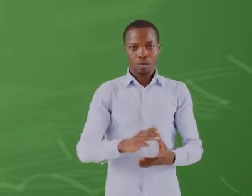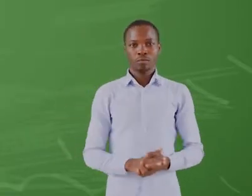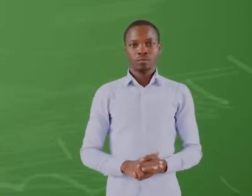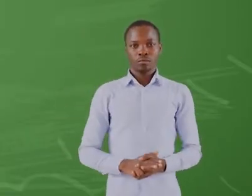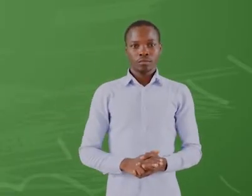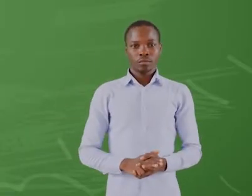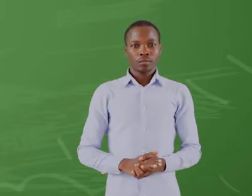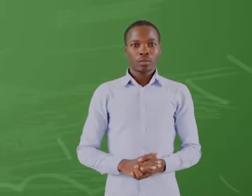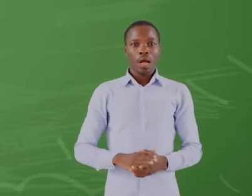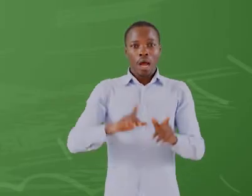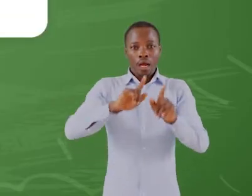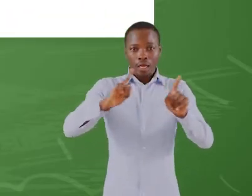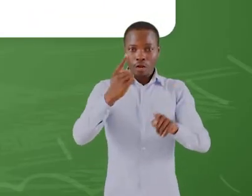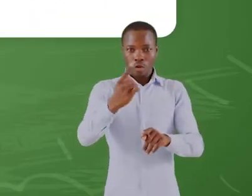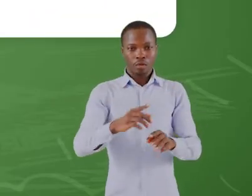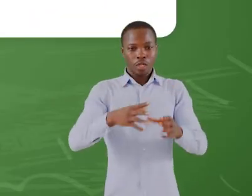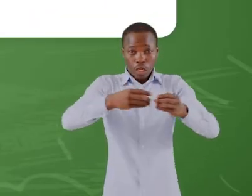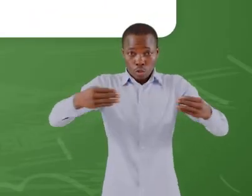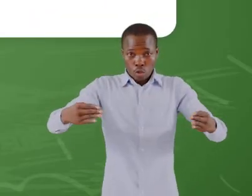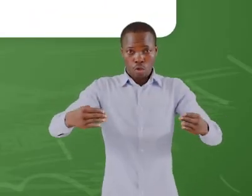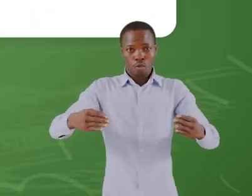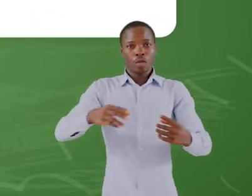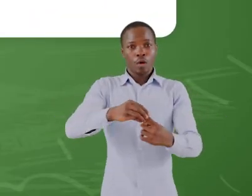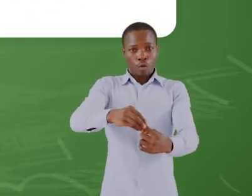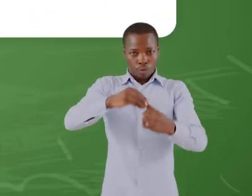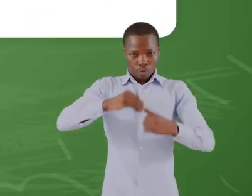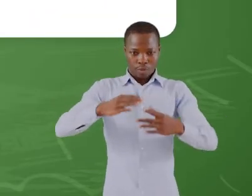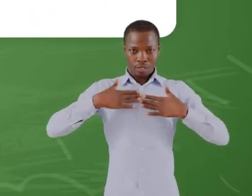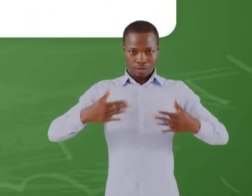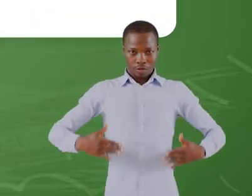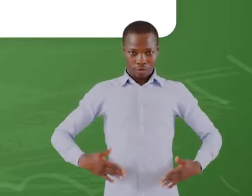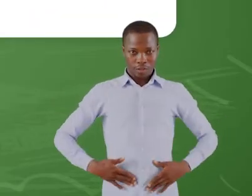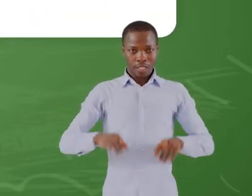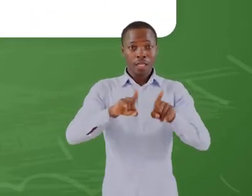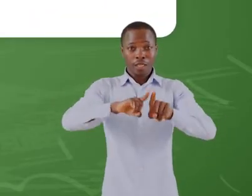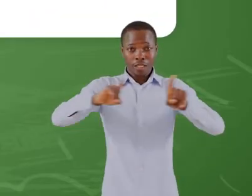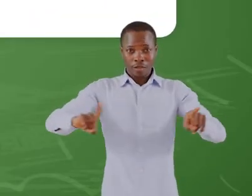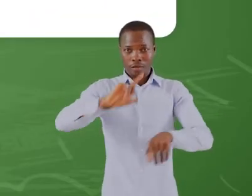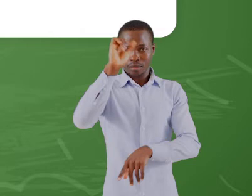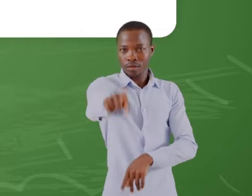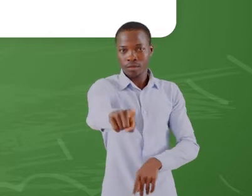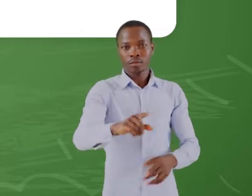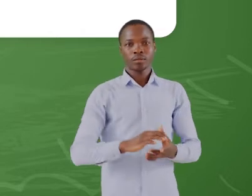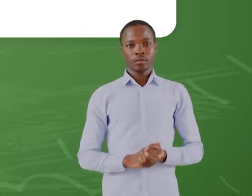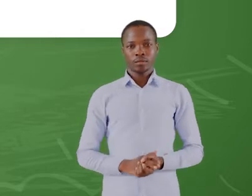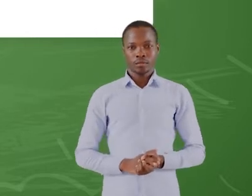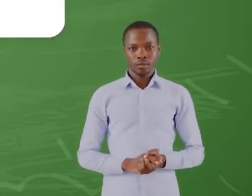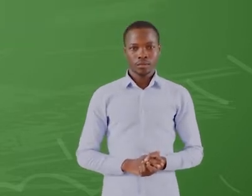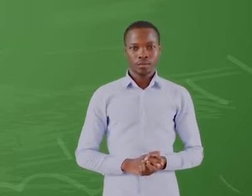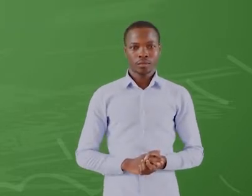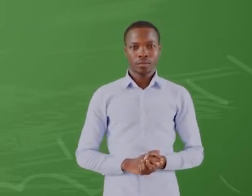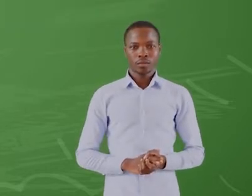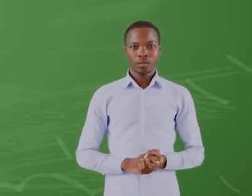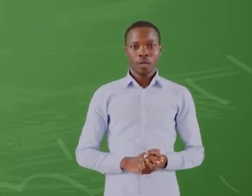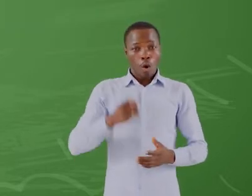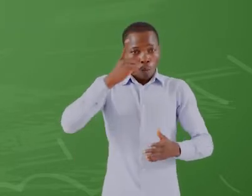cela nous donne en grand 1, les sols se différencient-ils par leurs propriétés physiques?